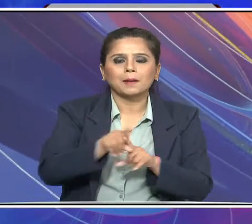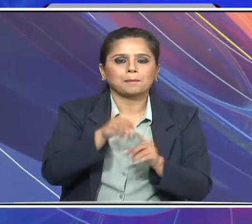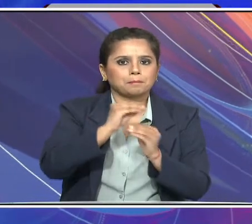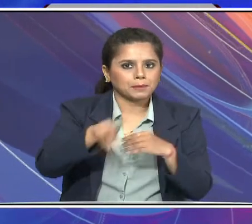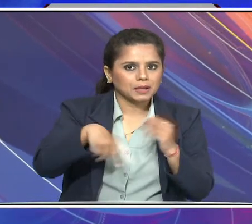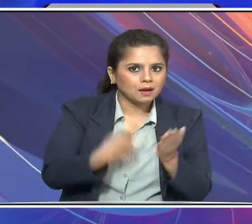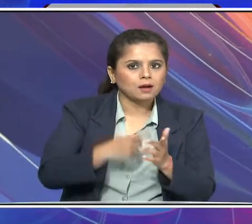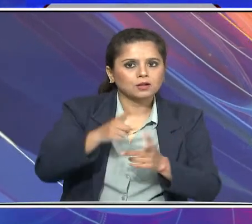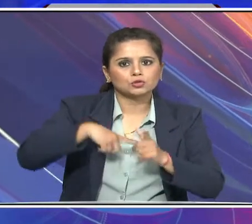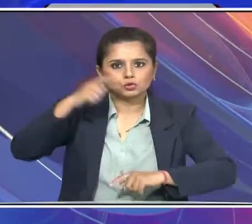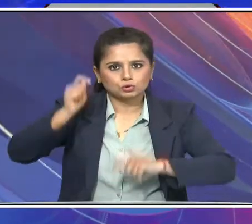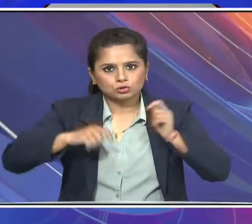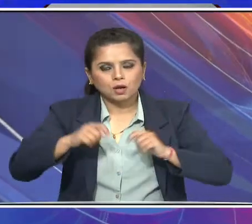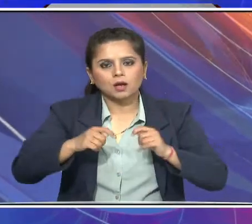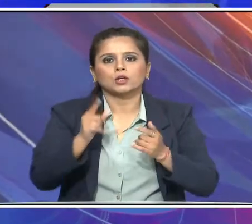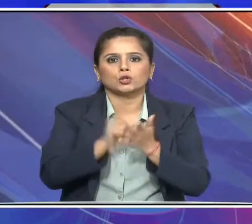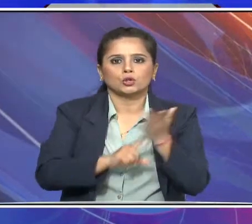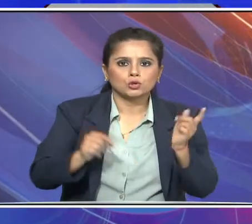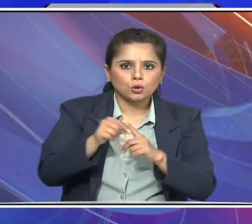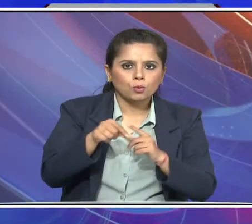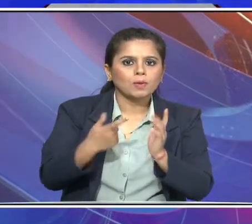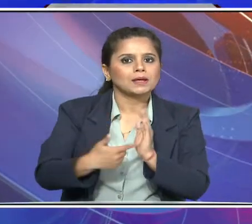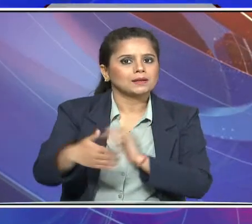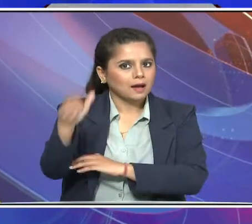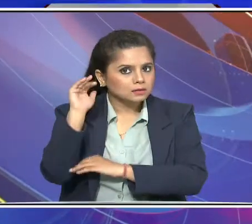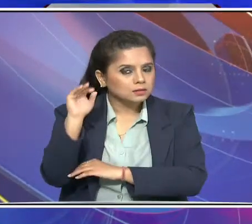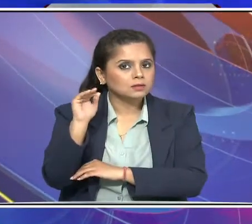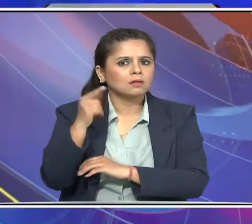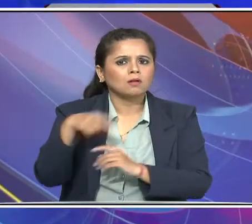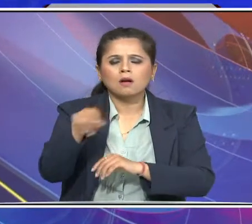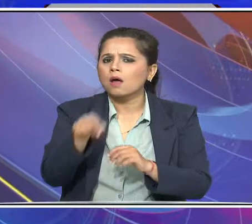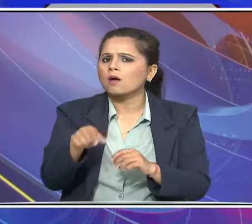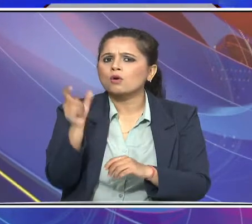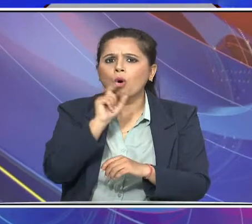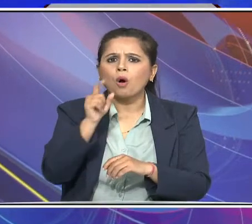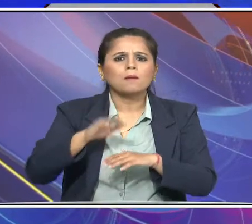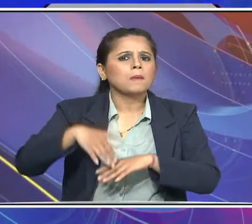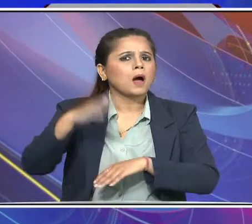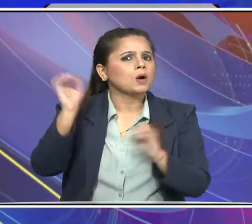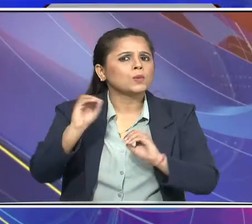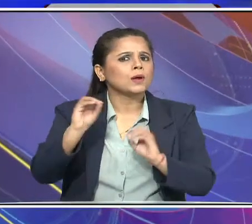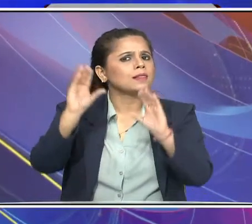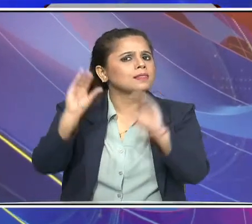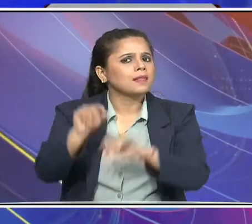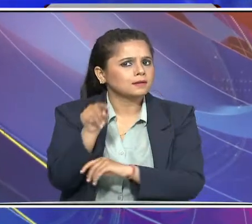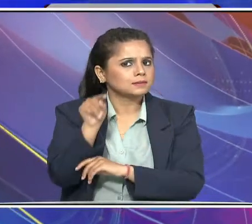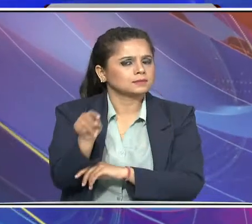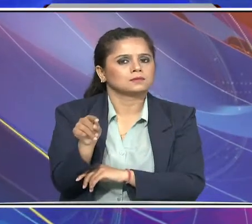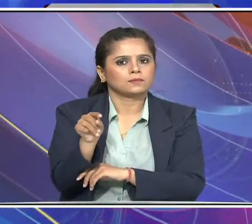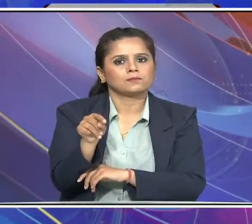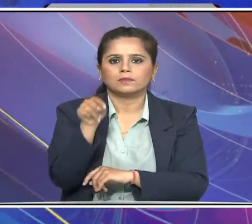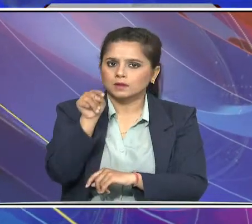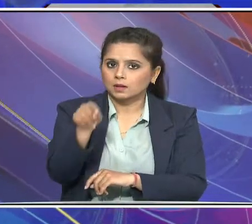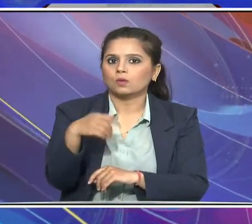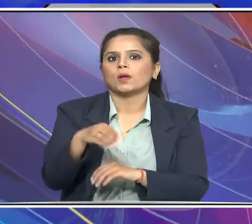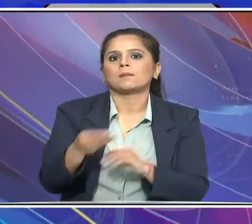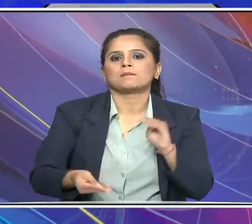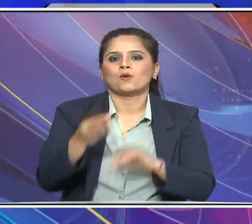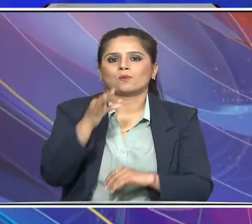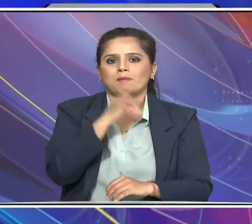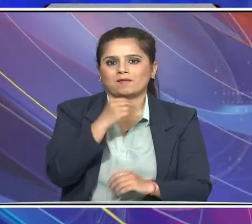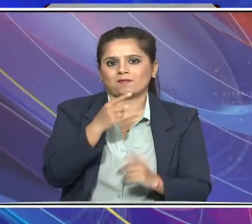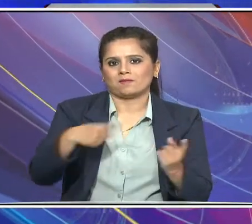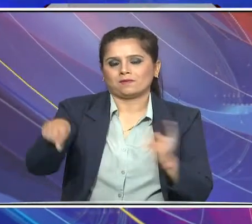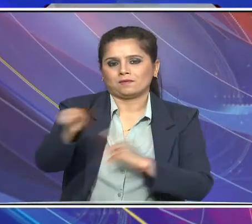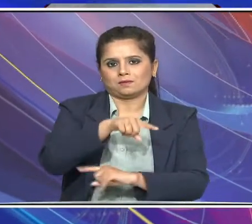झारखंड और अदर स्टेट उत्तर प्रदेश राजस्थान डिड हैव डेट नंबर ऑफ नर्सिंग कॉलेजेस सो दे बिल गेट डी एडवांटेज